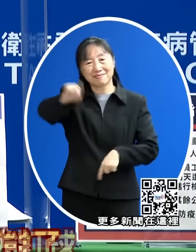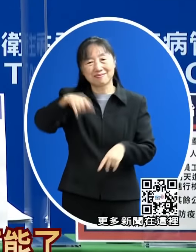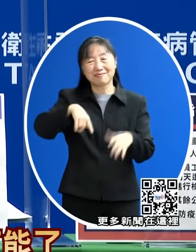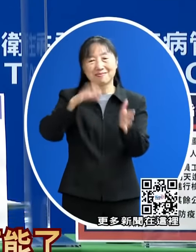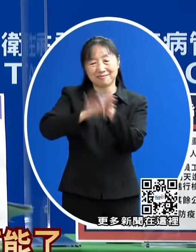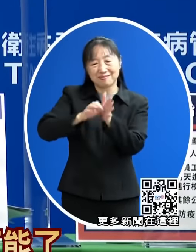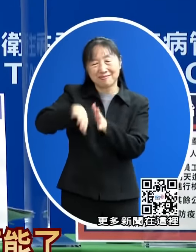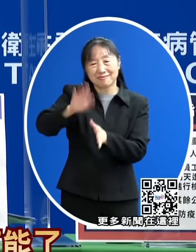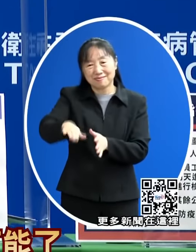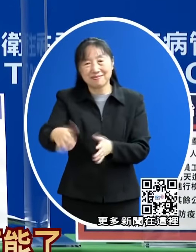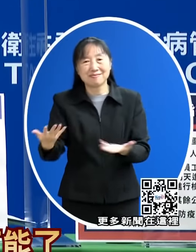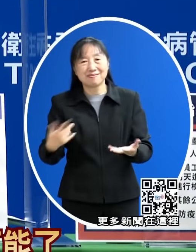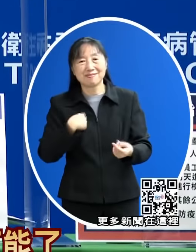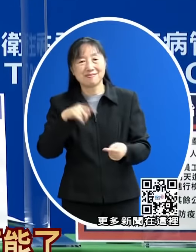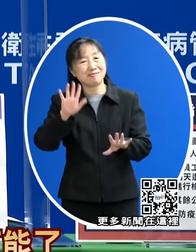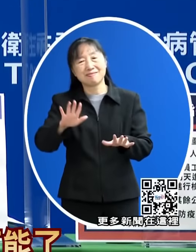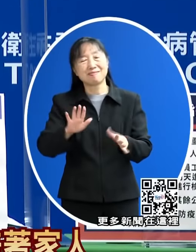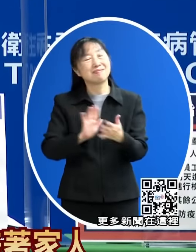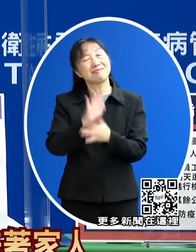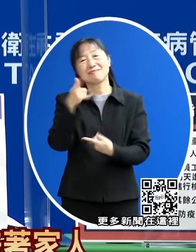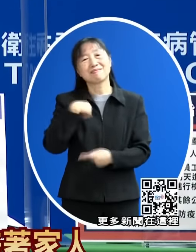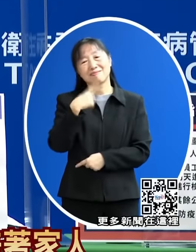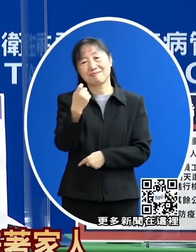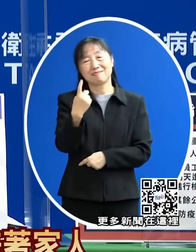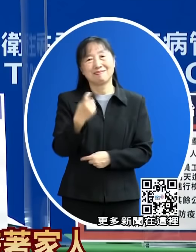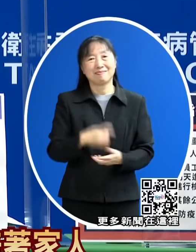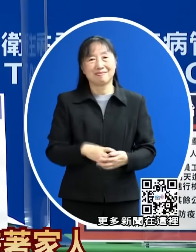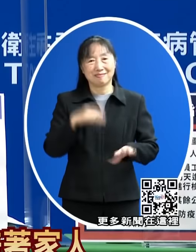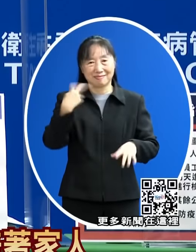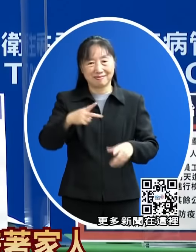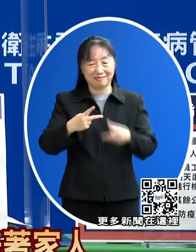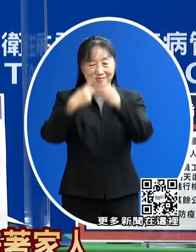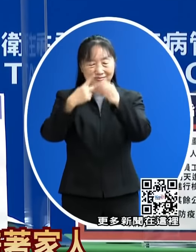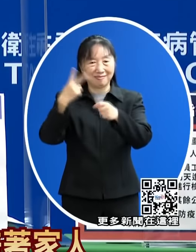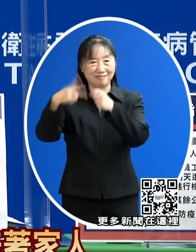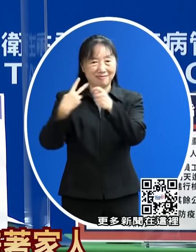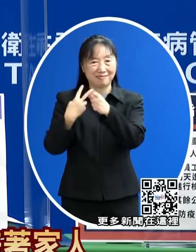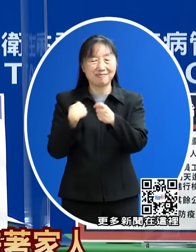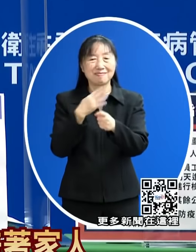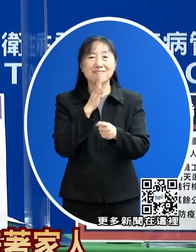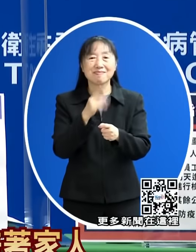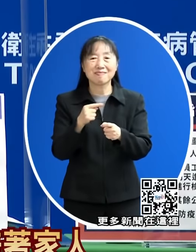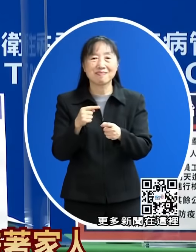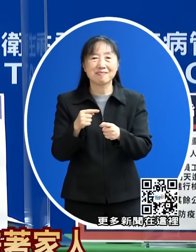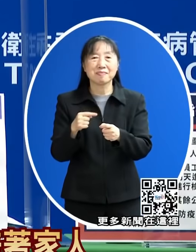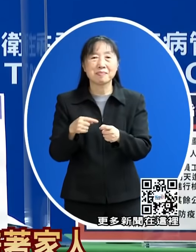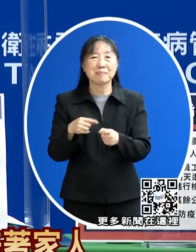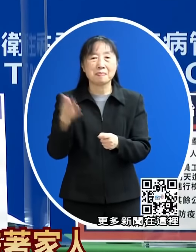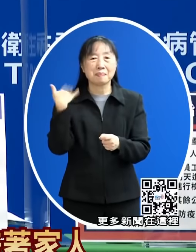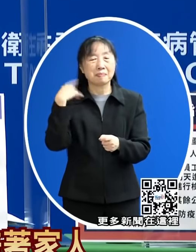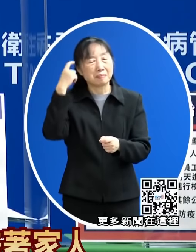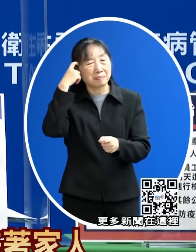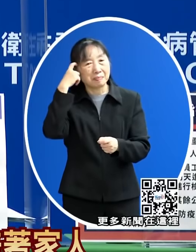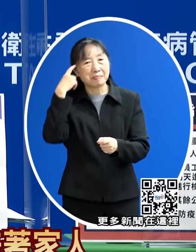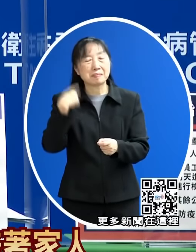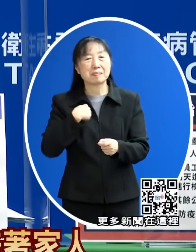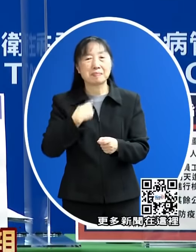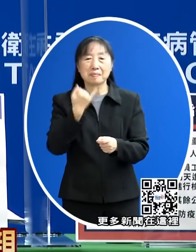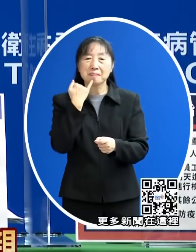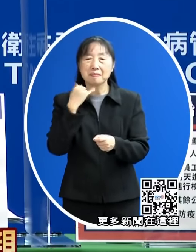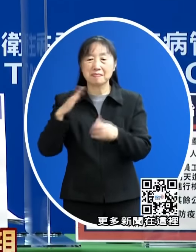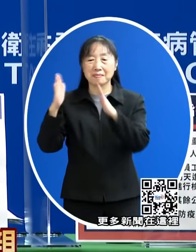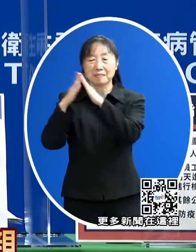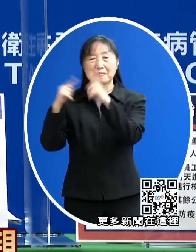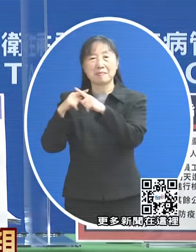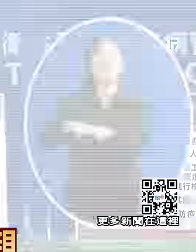球，那后来当然就不可能了嘛。哦，那第二年大家就比较想说，哎，有时候到跟那个陪着家人去